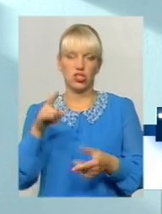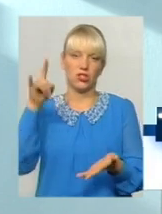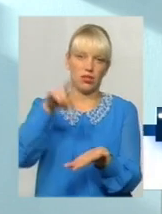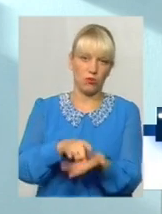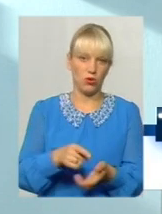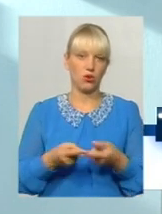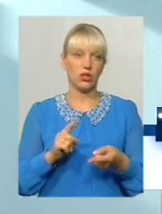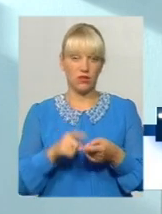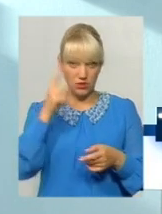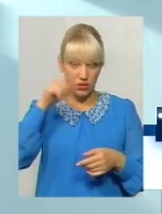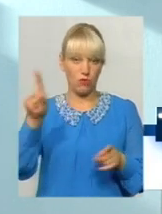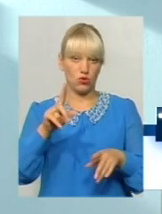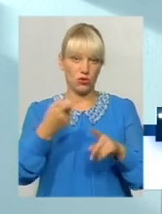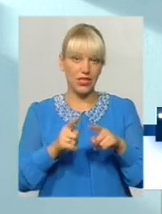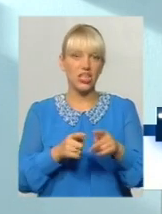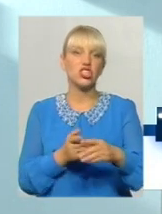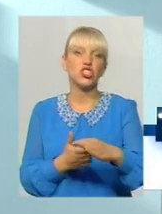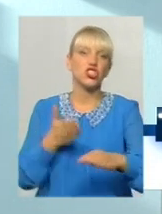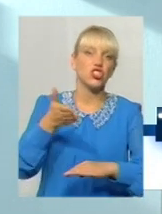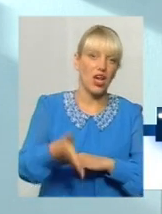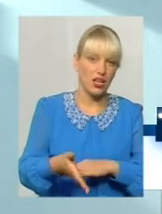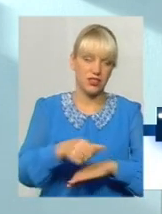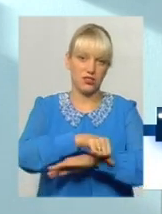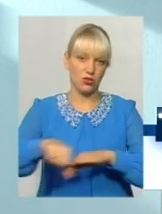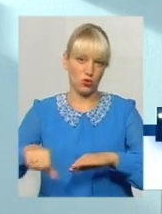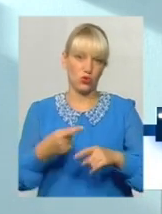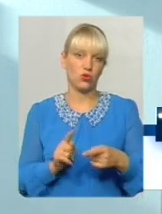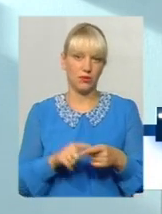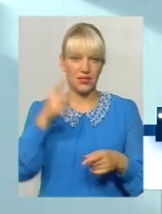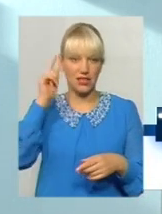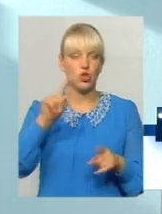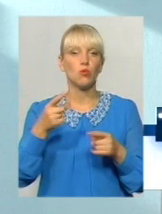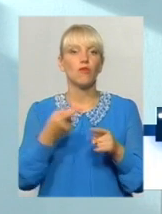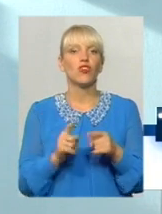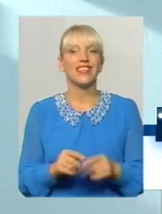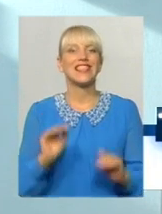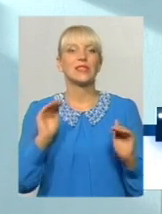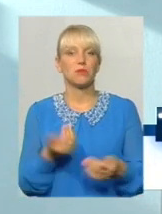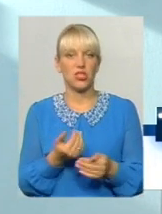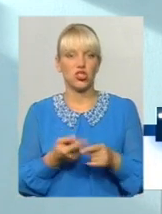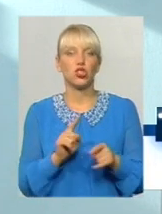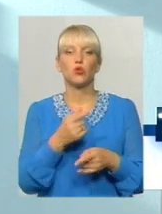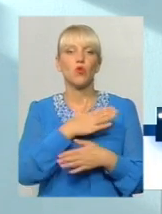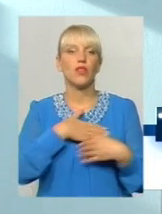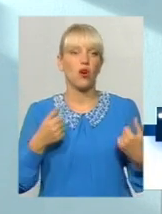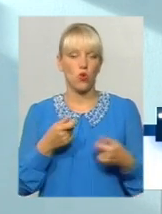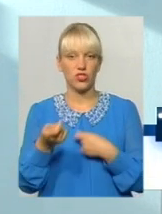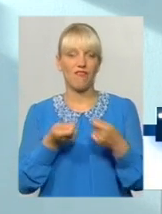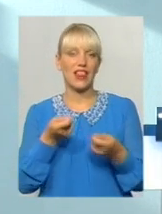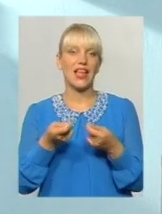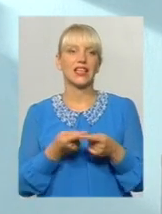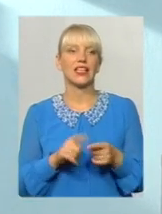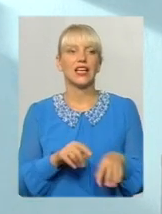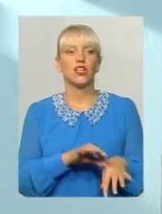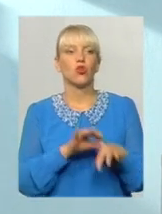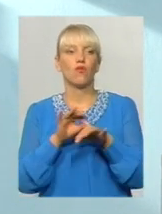кордон України. Тобто вона фіксується, ця інформація фіксується. Чому вона занижена, або чому вона не хоче влада її доводити